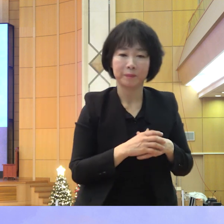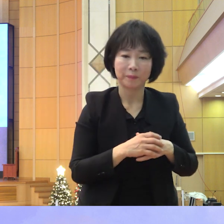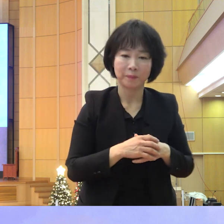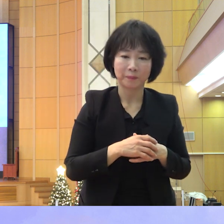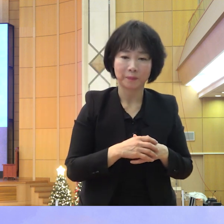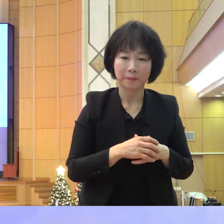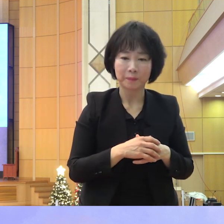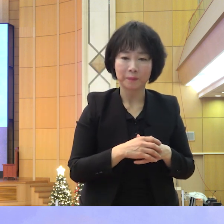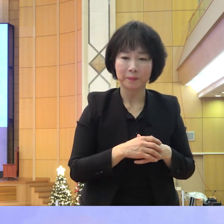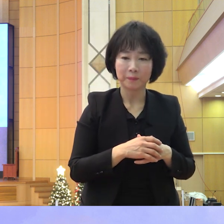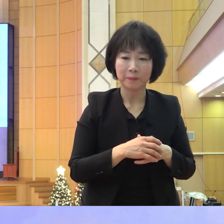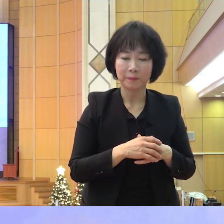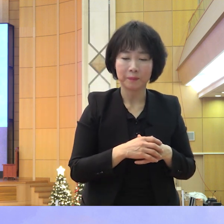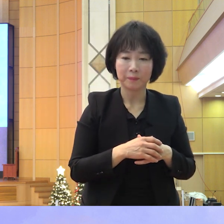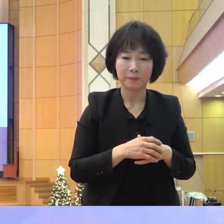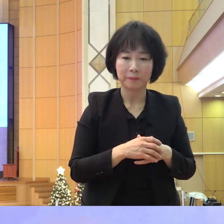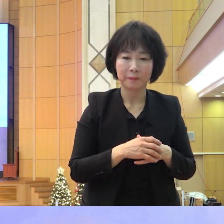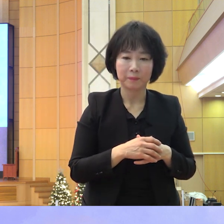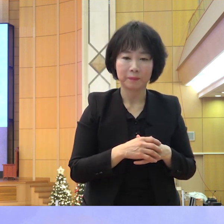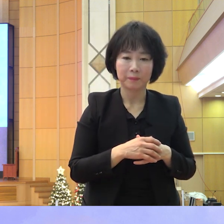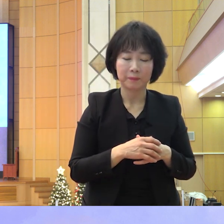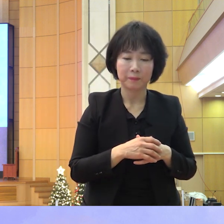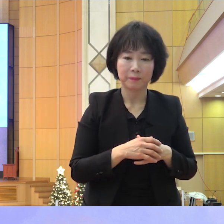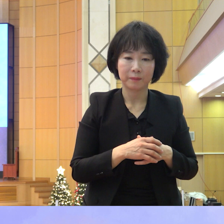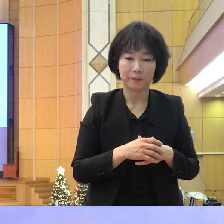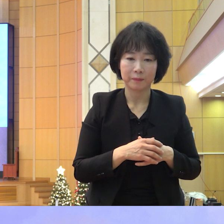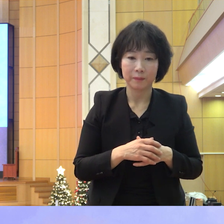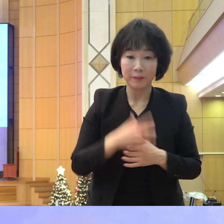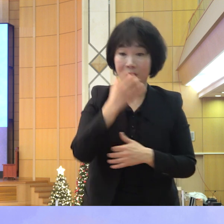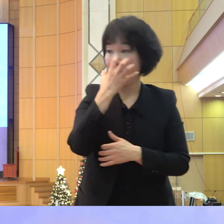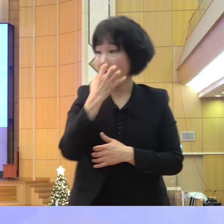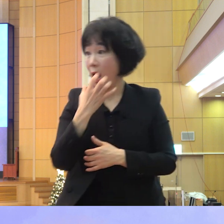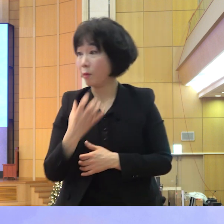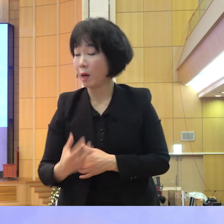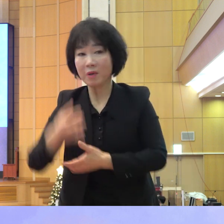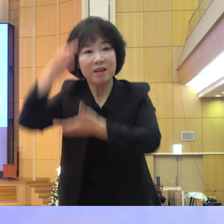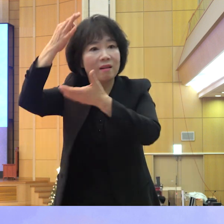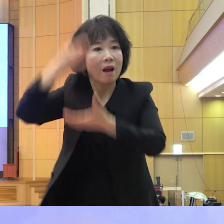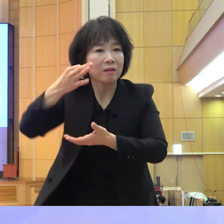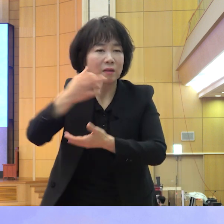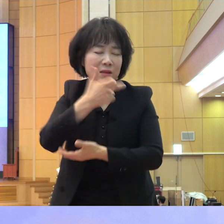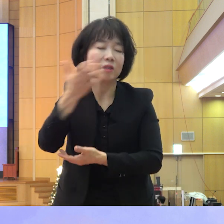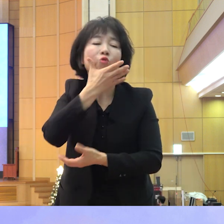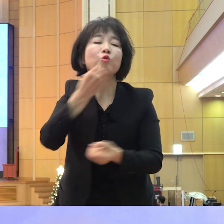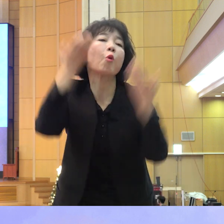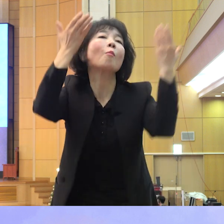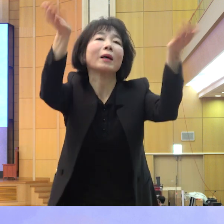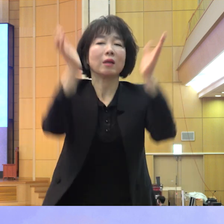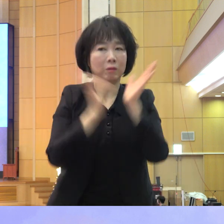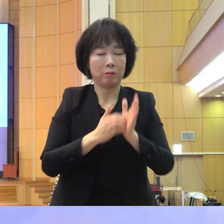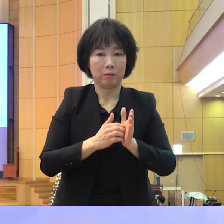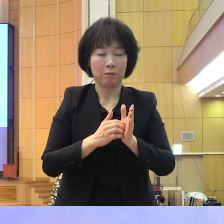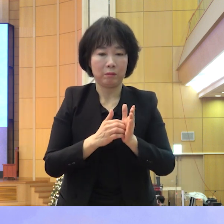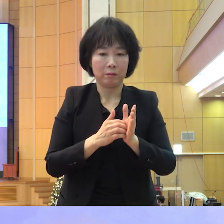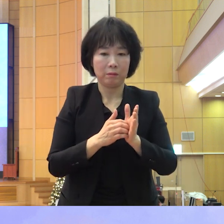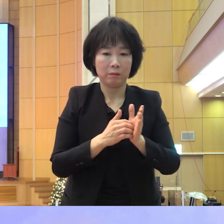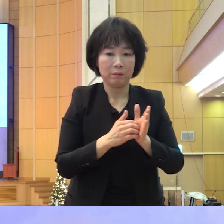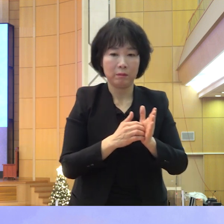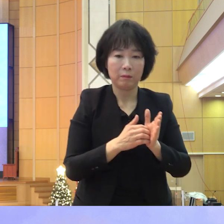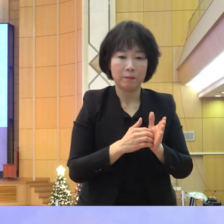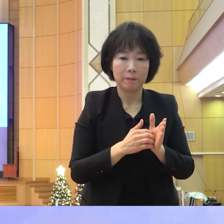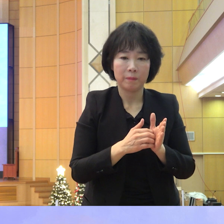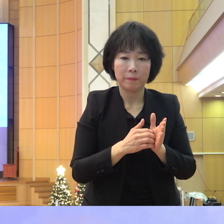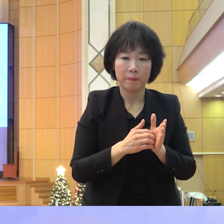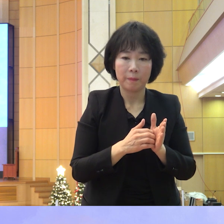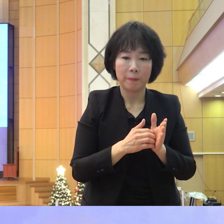5절에. 그래서 이제 물질적으로 이제 복을 많이 받았거든요. 근데 창세기 15장에는 이제 뭐냐,